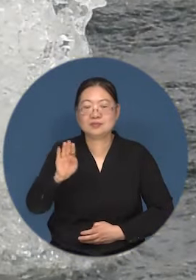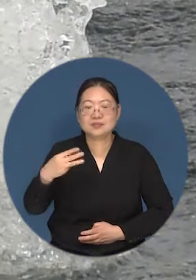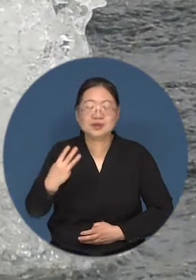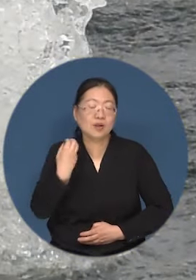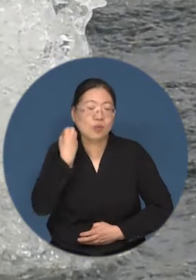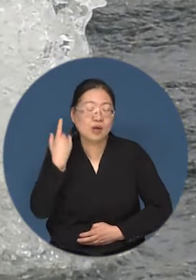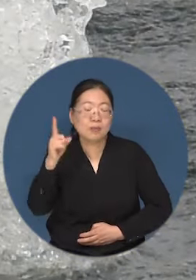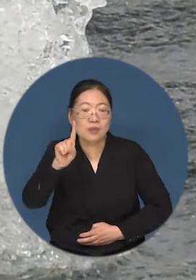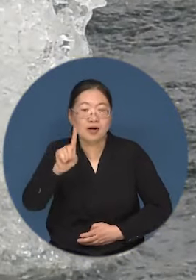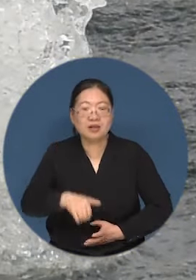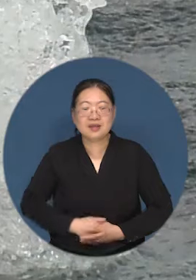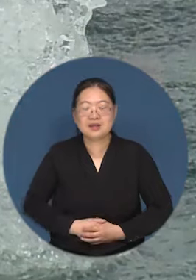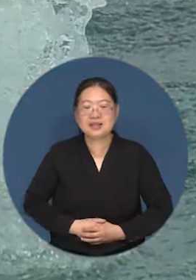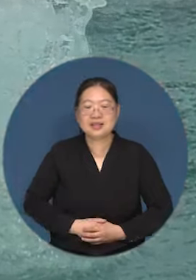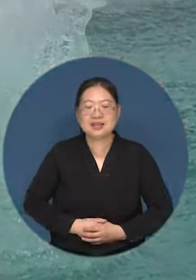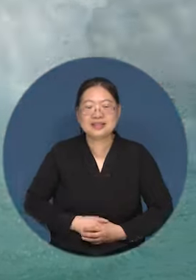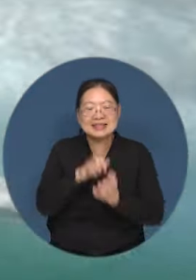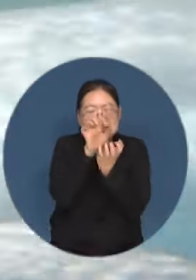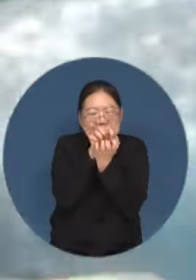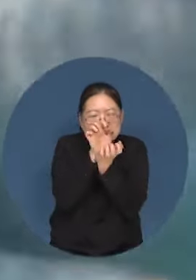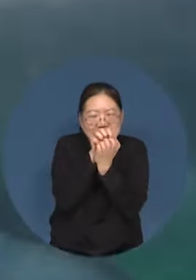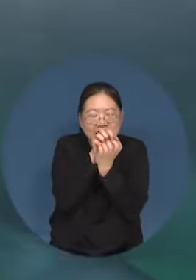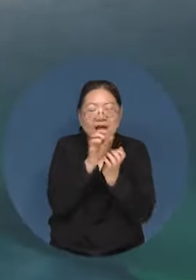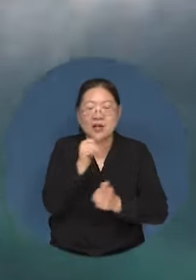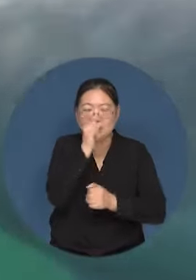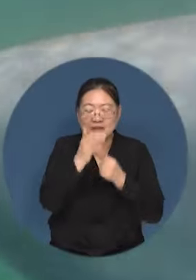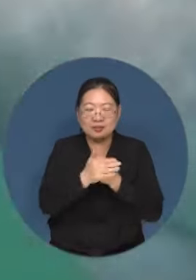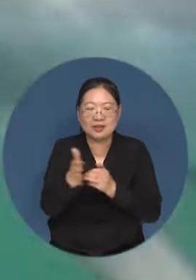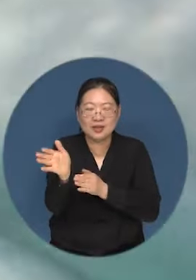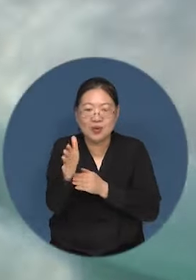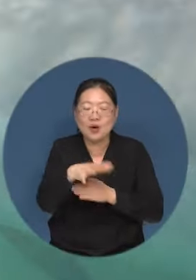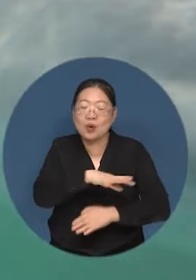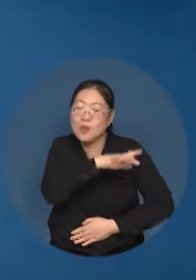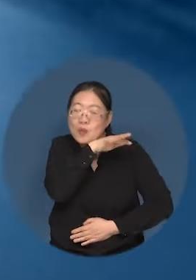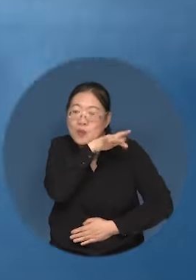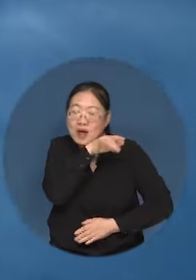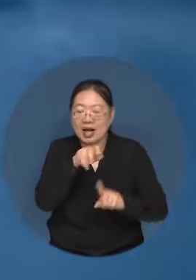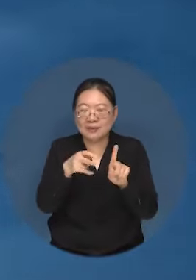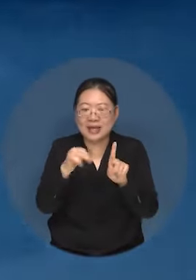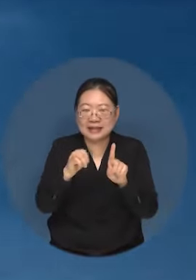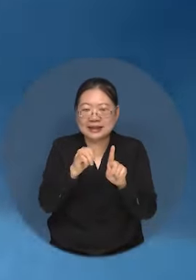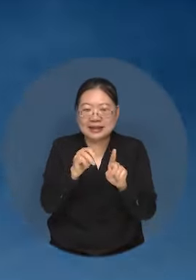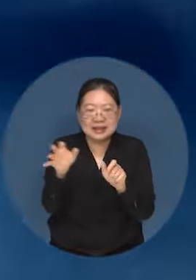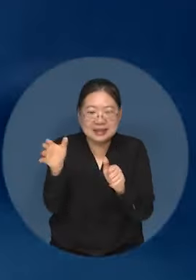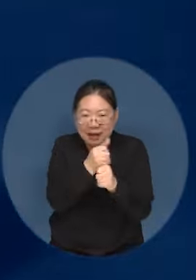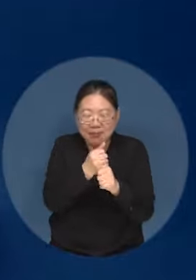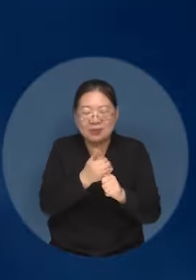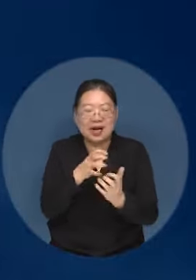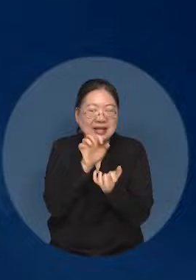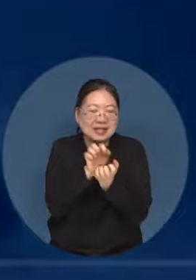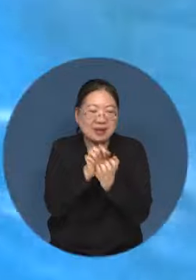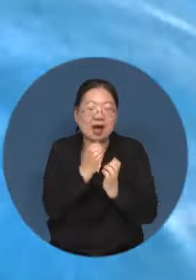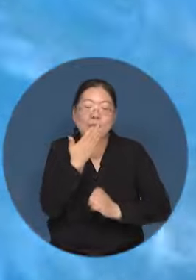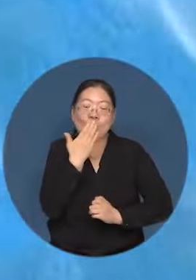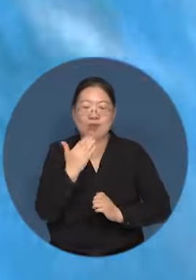이빨고래류는 말 그대로 이빨을 가지고 있어서 물고기나 오징어를 한 마리씩 이렇게 잡아서 먹는 네. 그런